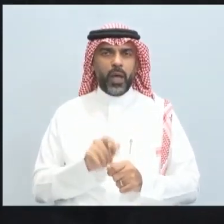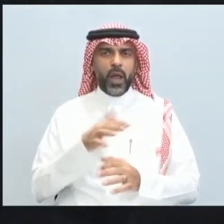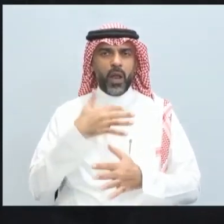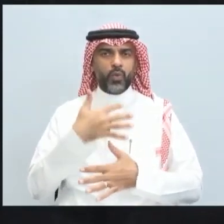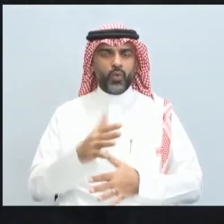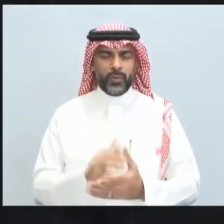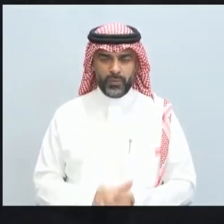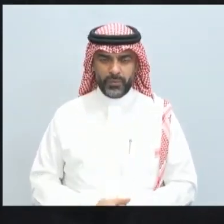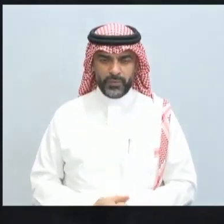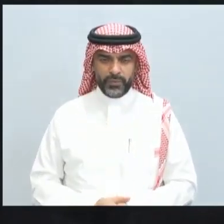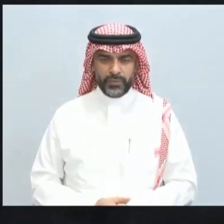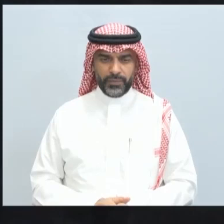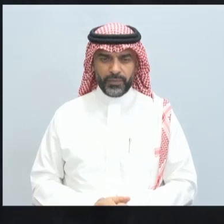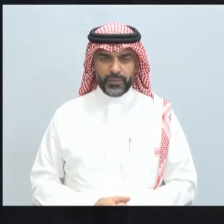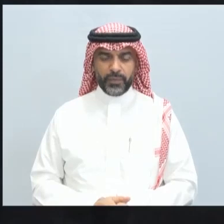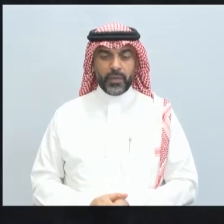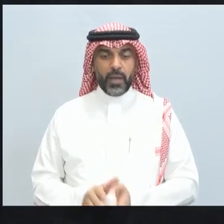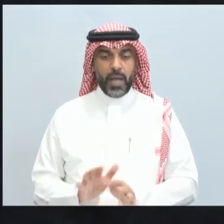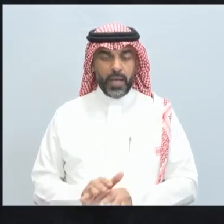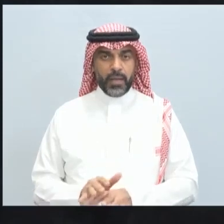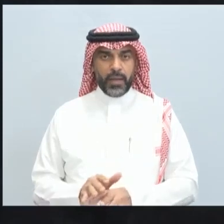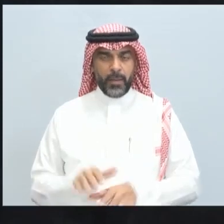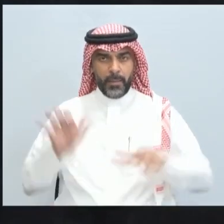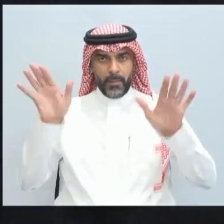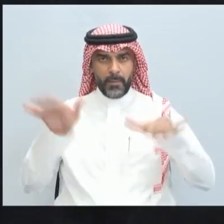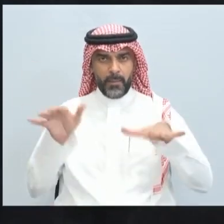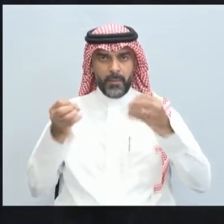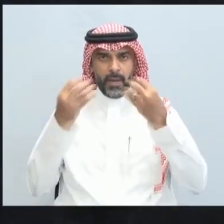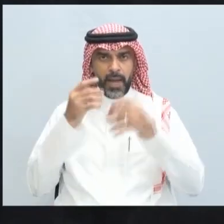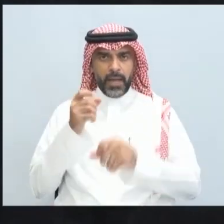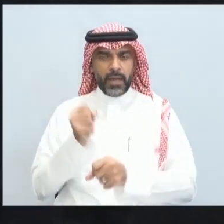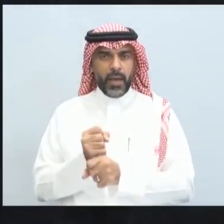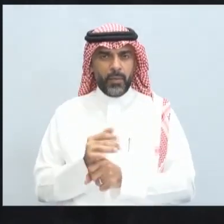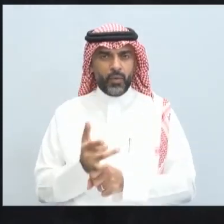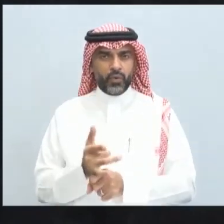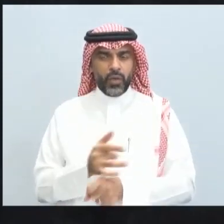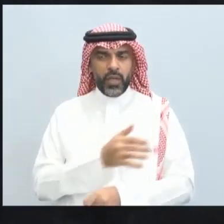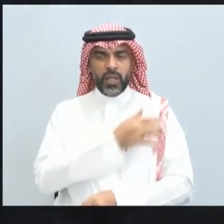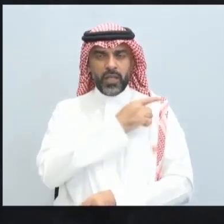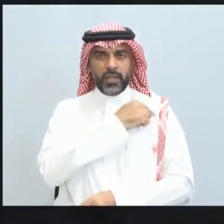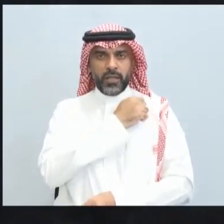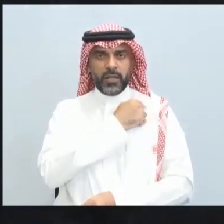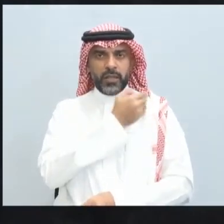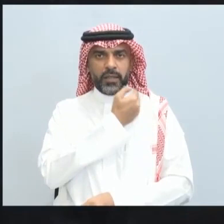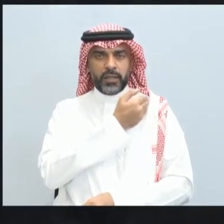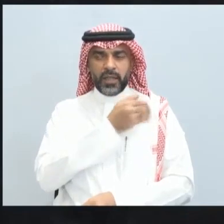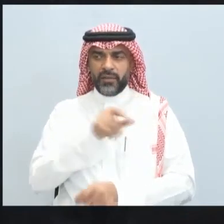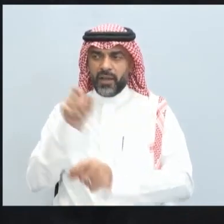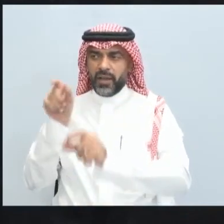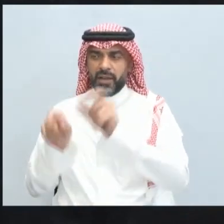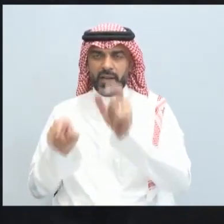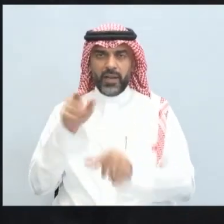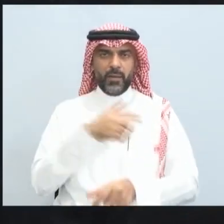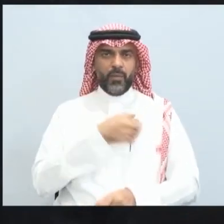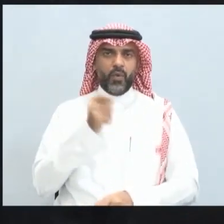عبادات الملائكه الاستغفار للمؤمنين جعلنا الله واياكم